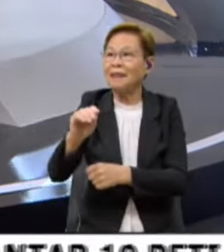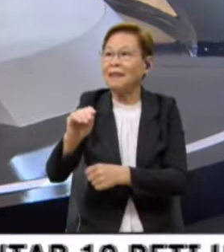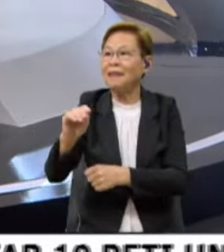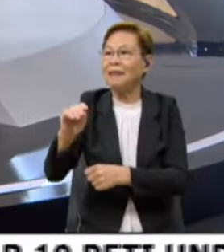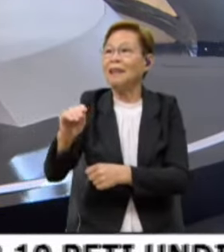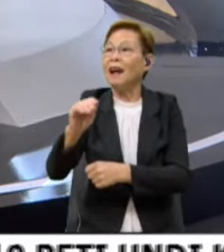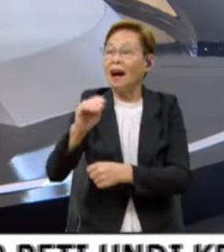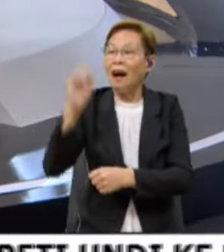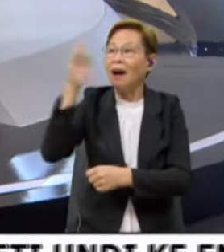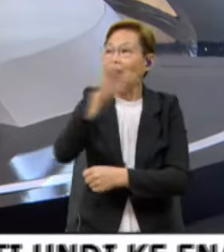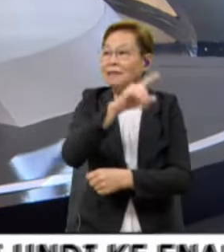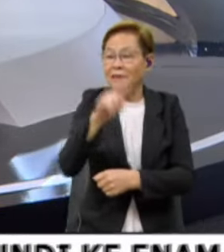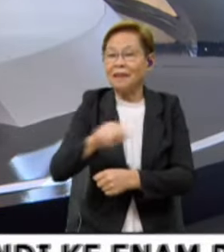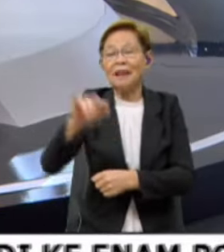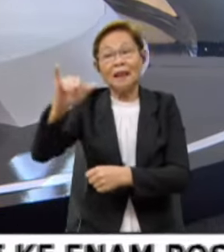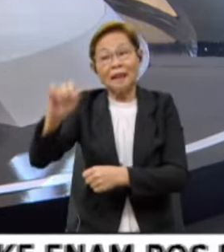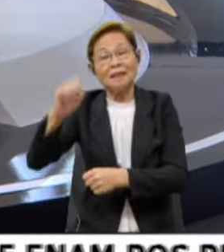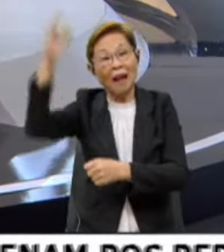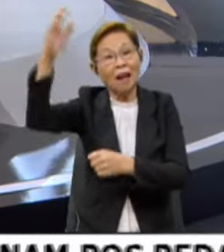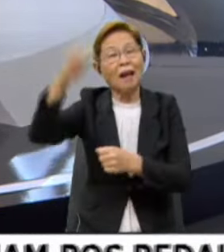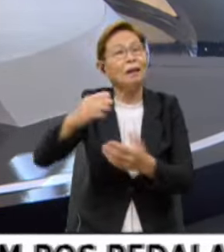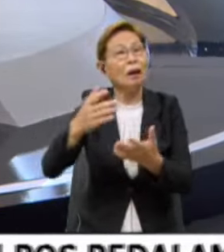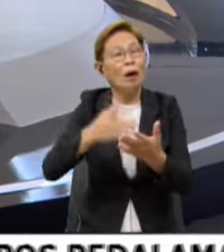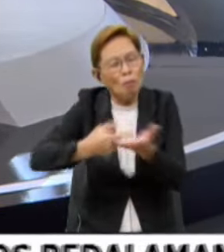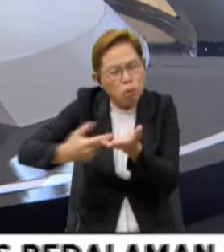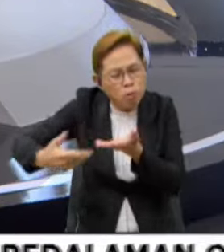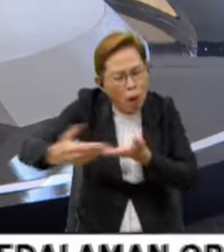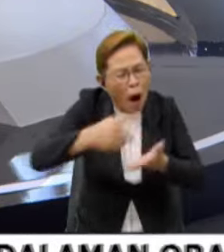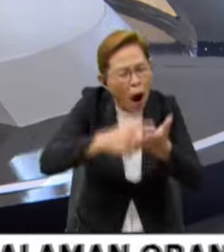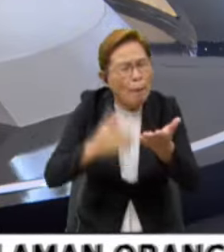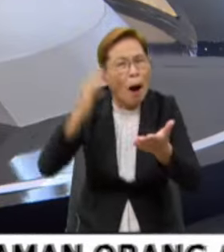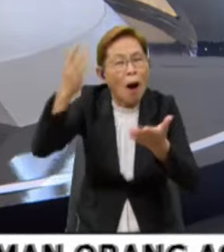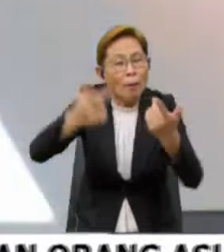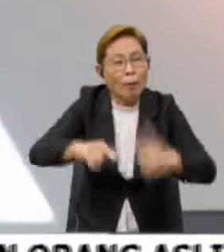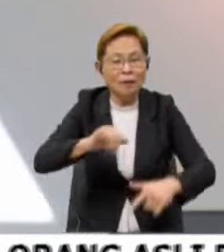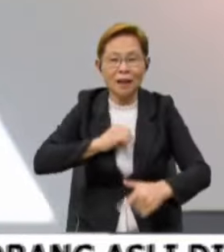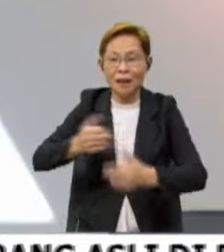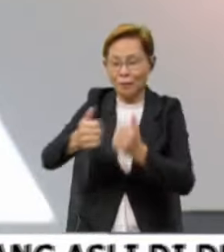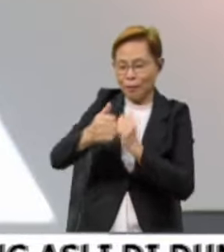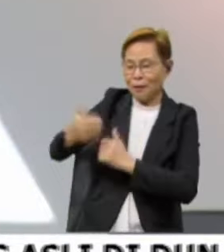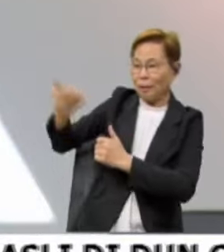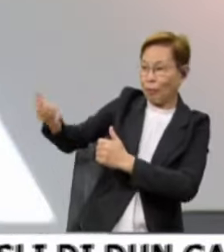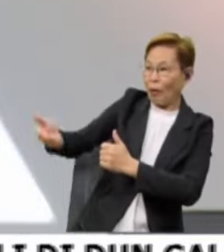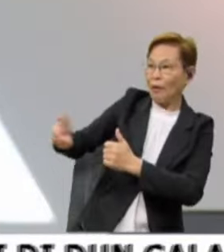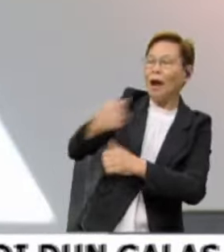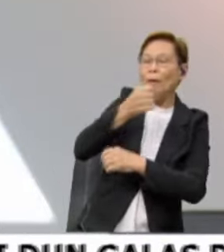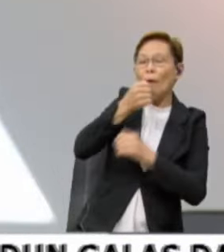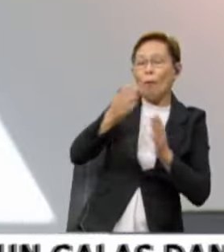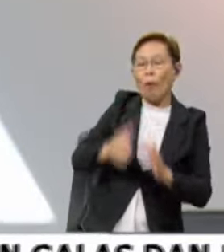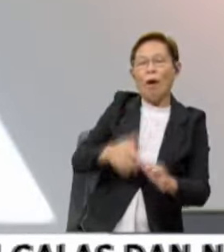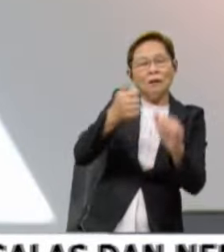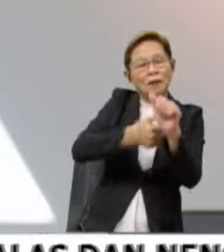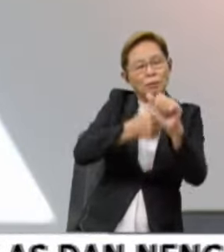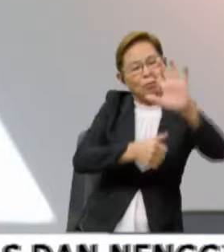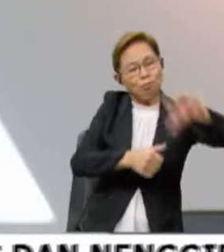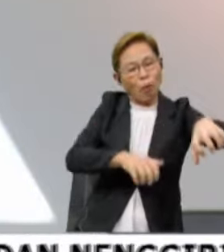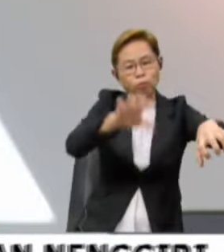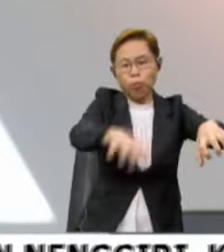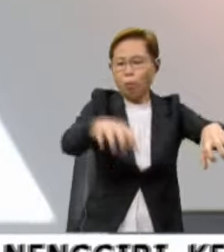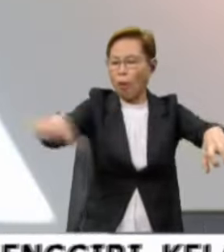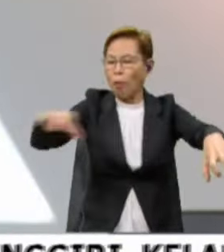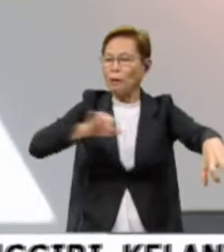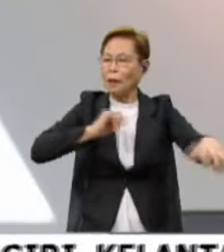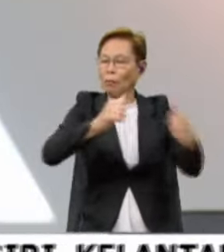menganalisis perjalanan dan juga Apakah situasi yang bakal berlaku nanti dan juga saya akan bersama dengan anda bersama mereka pelaku di setiap lokasi